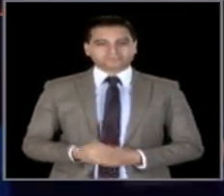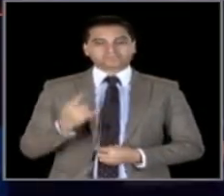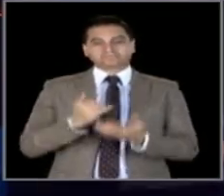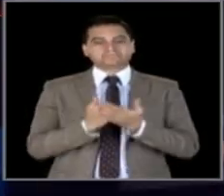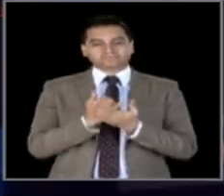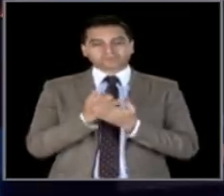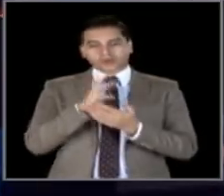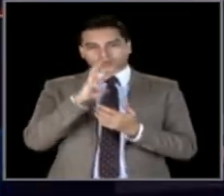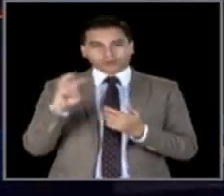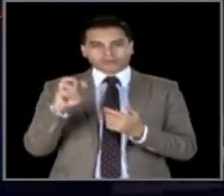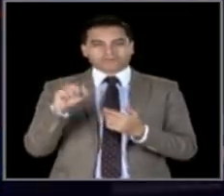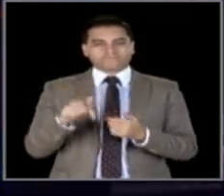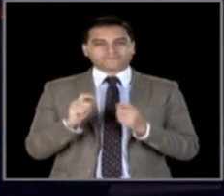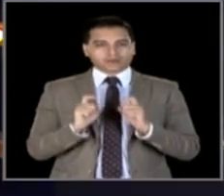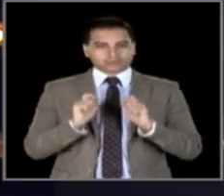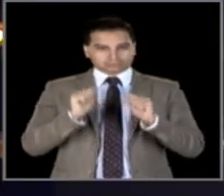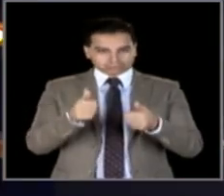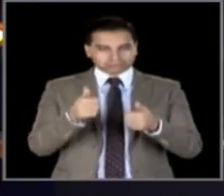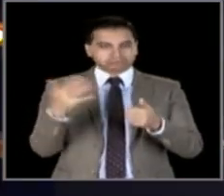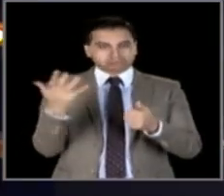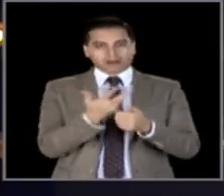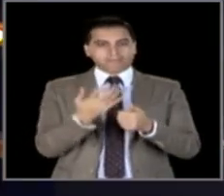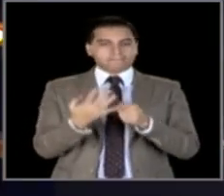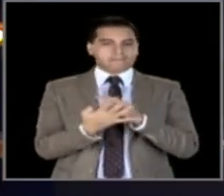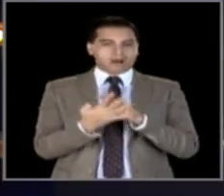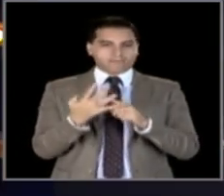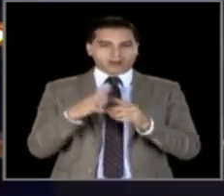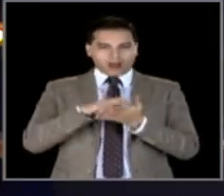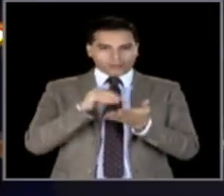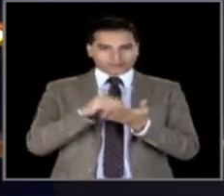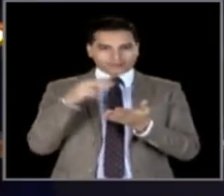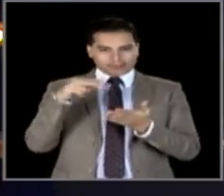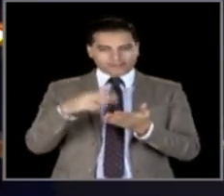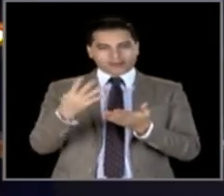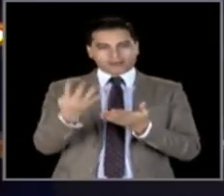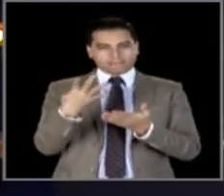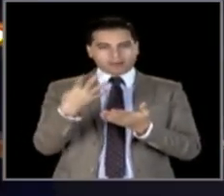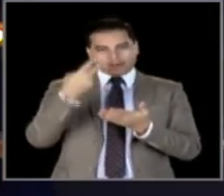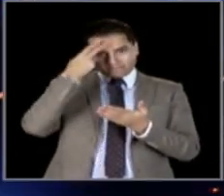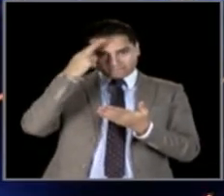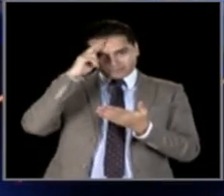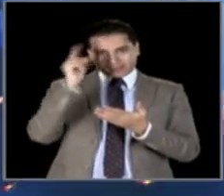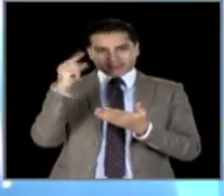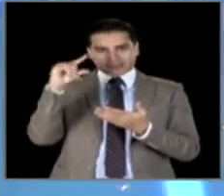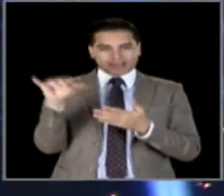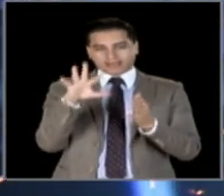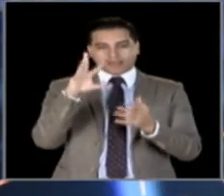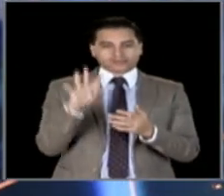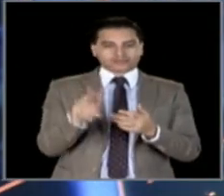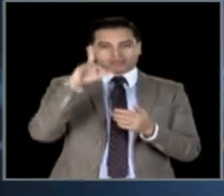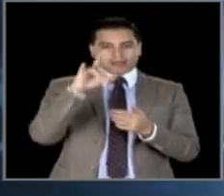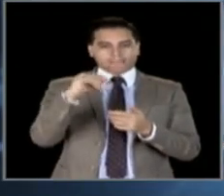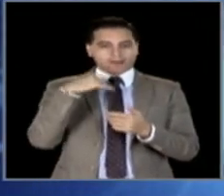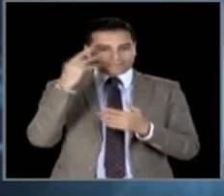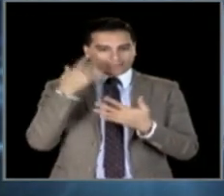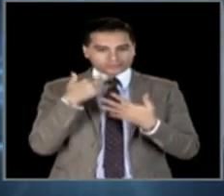هيمثل مدرسة وي في مباراة النهاردة 8 طلاب، هيبتدي منهم 4، وأول واحدة فيهم ندى هشام. أهلي كانوا